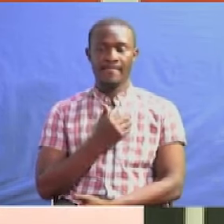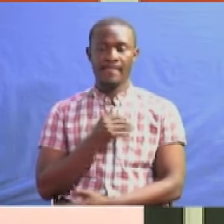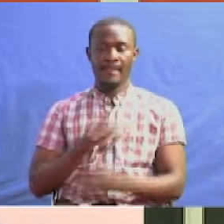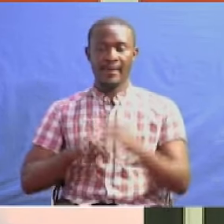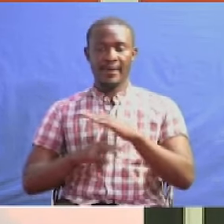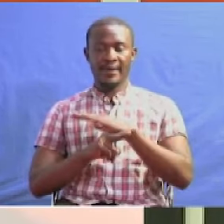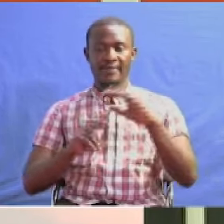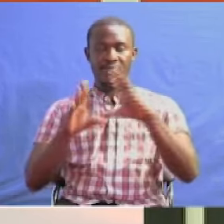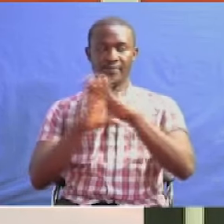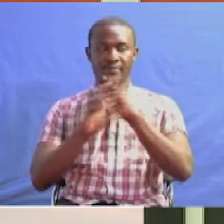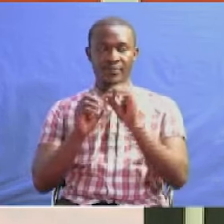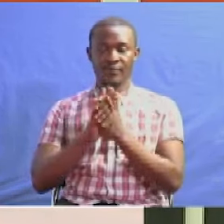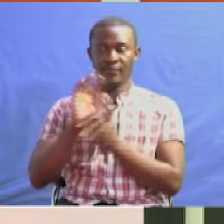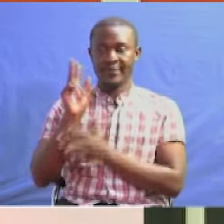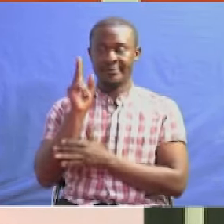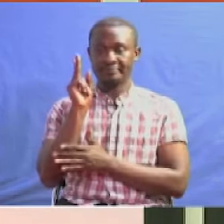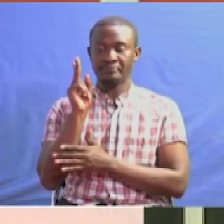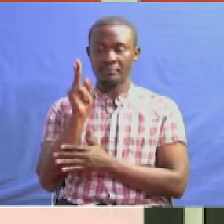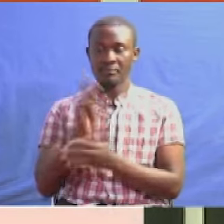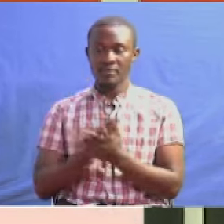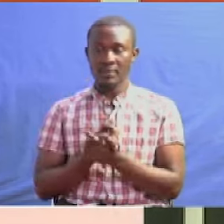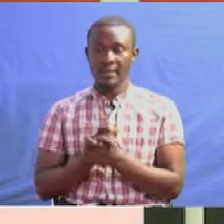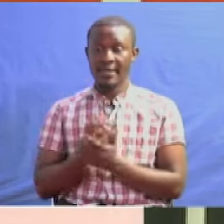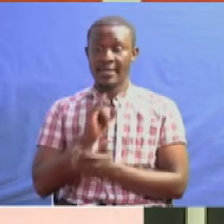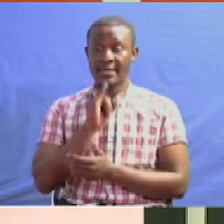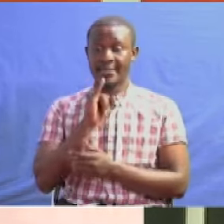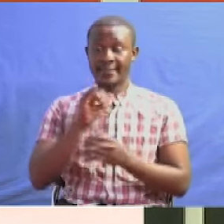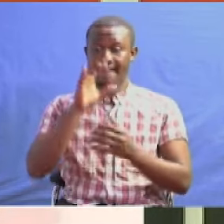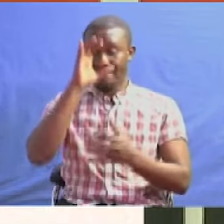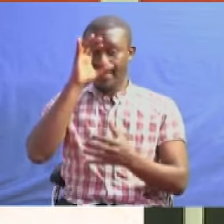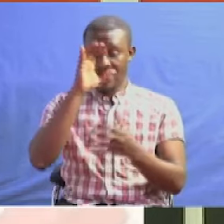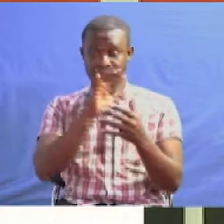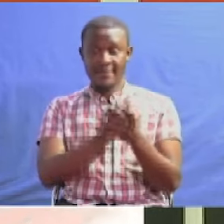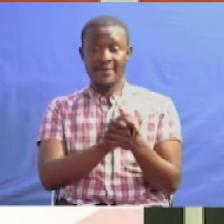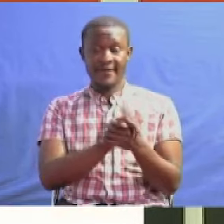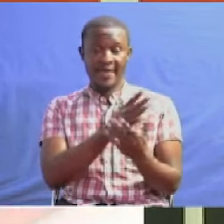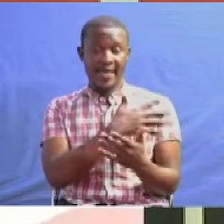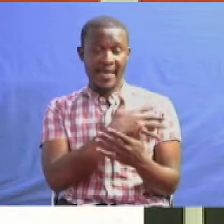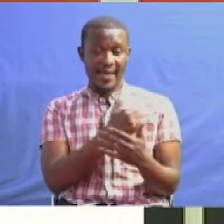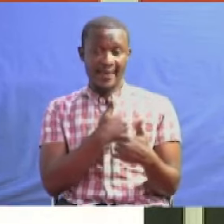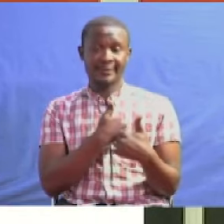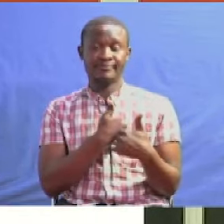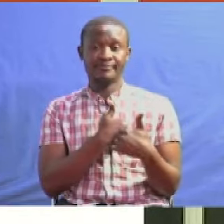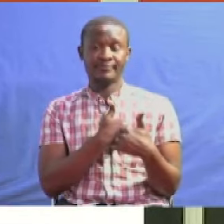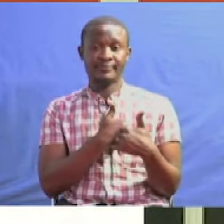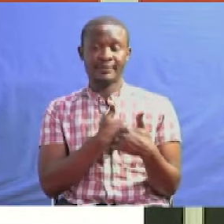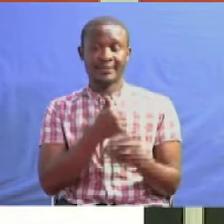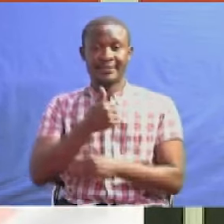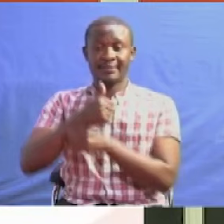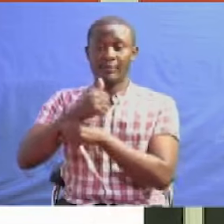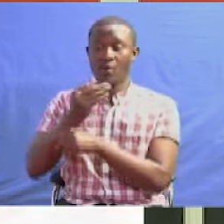Deputy President of the Republic of Kenya, is a believer and a proponent